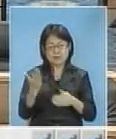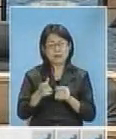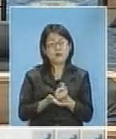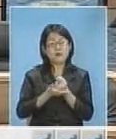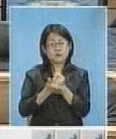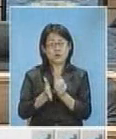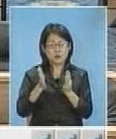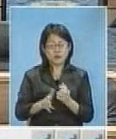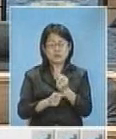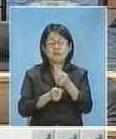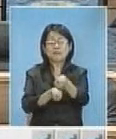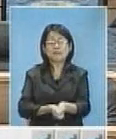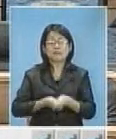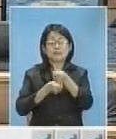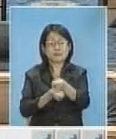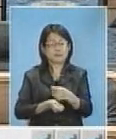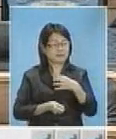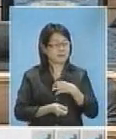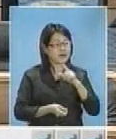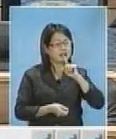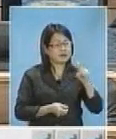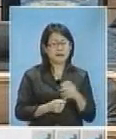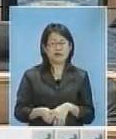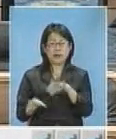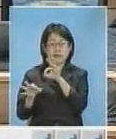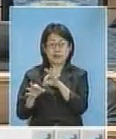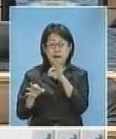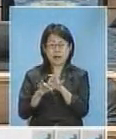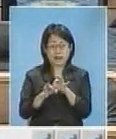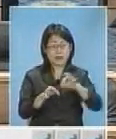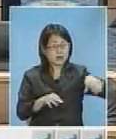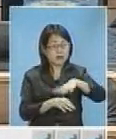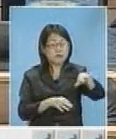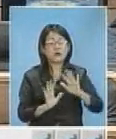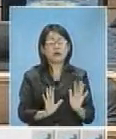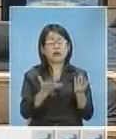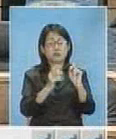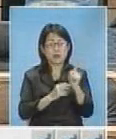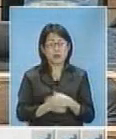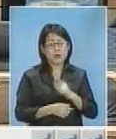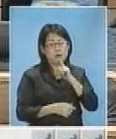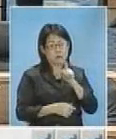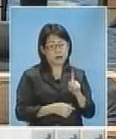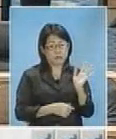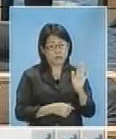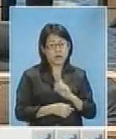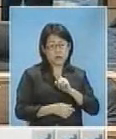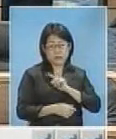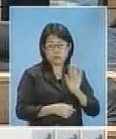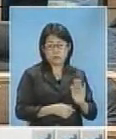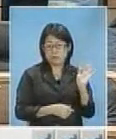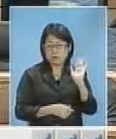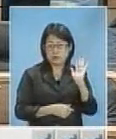กรผมขอถามนะครับว่าธนาคารพาณิชย์อยู่ไหนผมไม่ได้ว่าอะไรเขานะครับไม่ใช่เป็นหน้าที่ของเขาอยู่